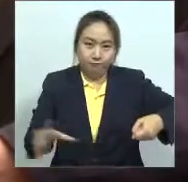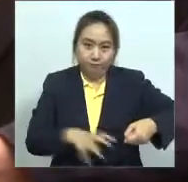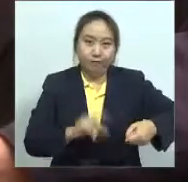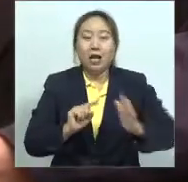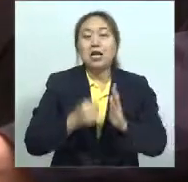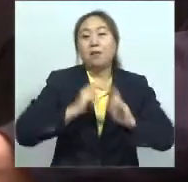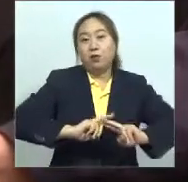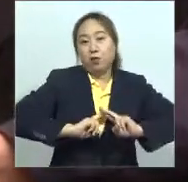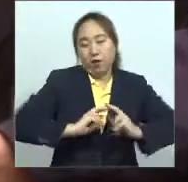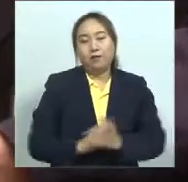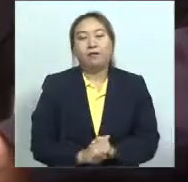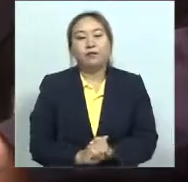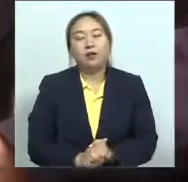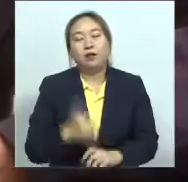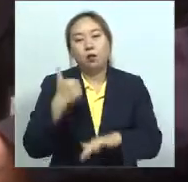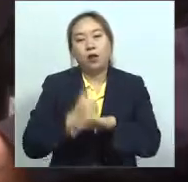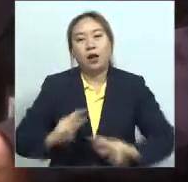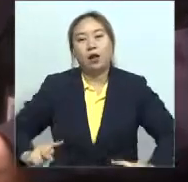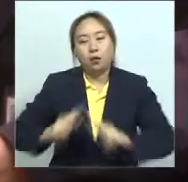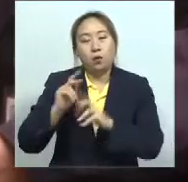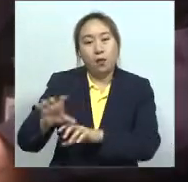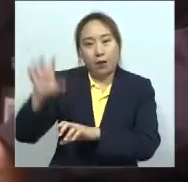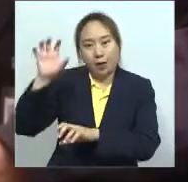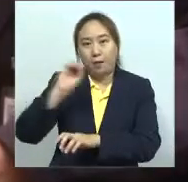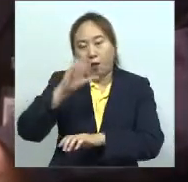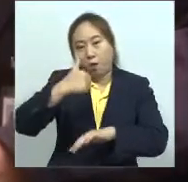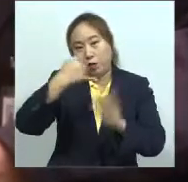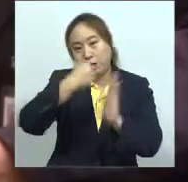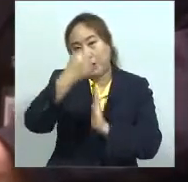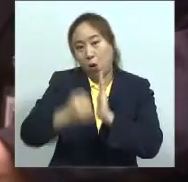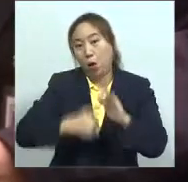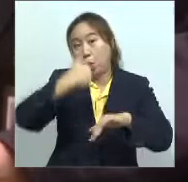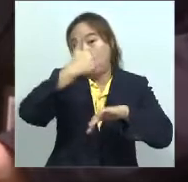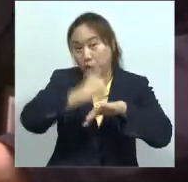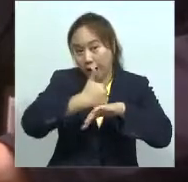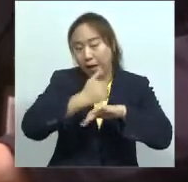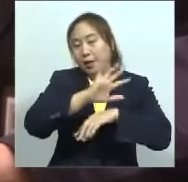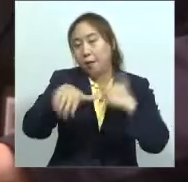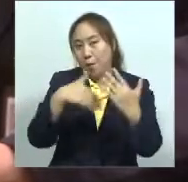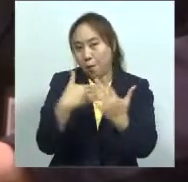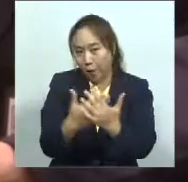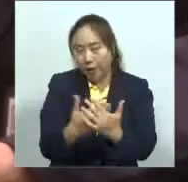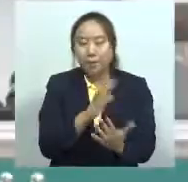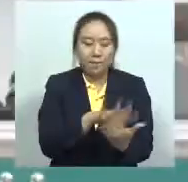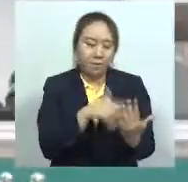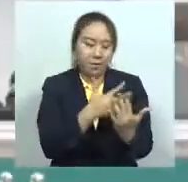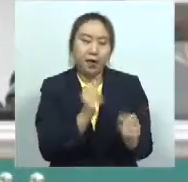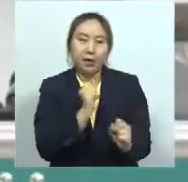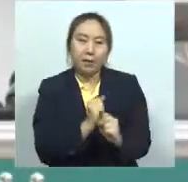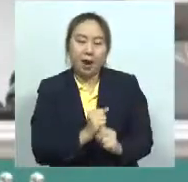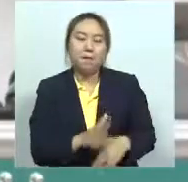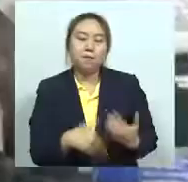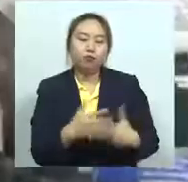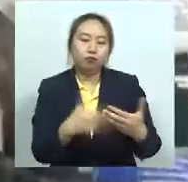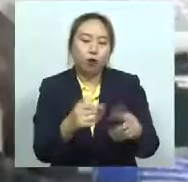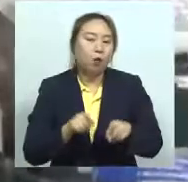อนุพงศ์เผ่าจินดารัฐมนตรีว่าการกระทรวงมหาดไทยกำชับผู้ว่าราชการจังหวัดทุกจังหวัดดำเนินการขับเคลื่อนแผนปฏิบัติการดังกล่าว